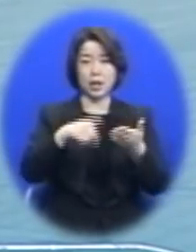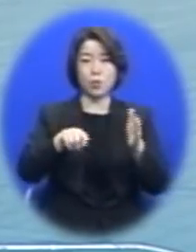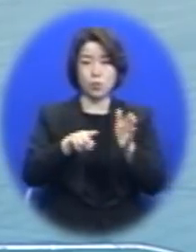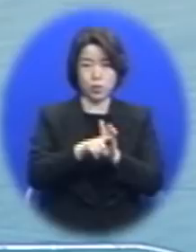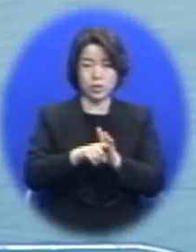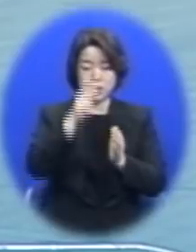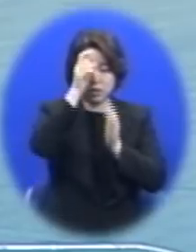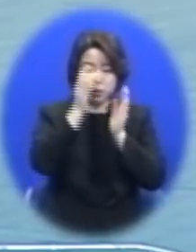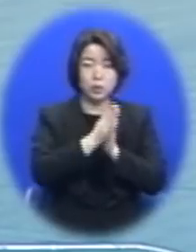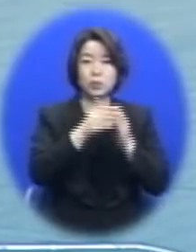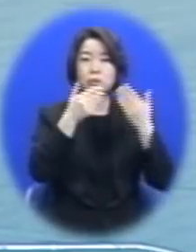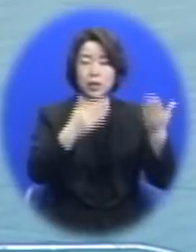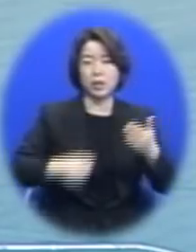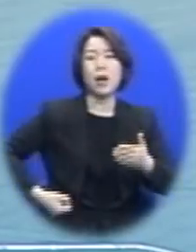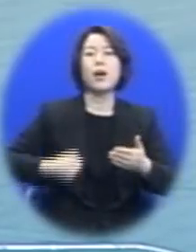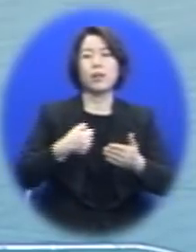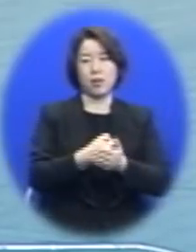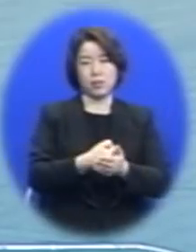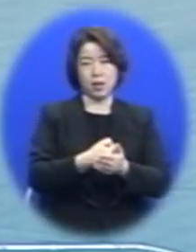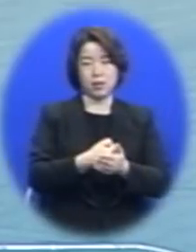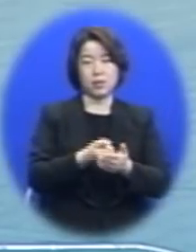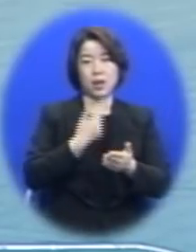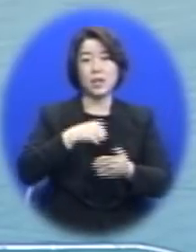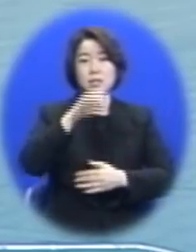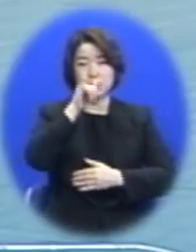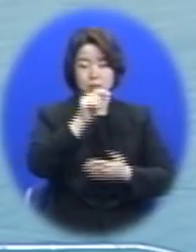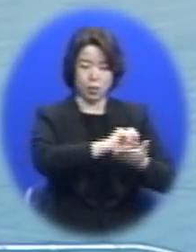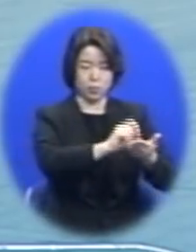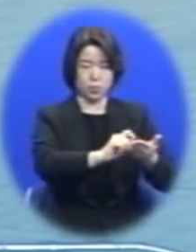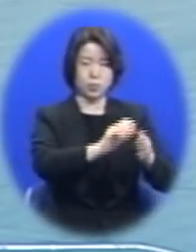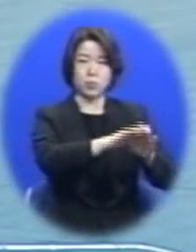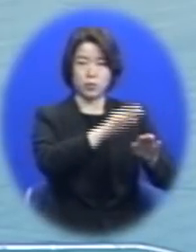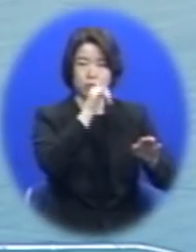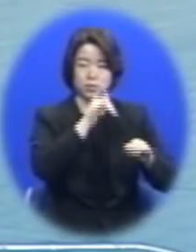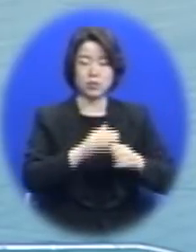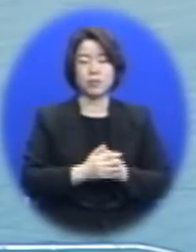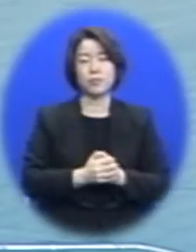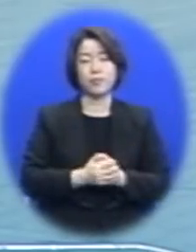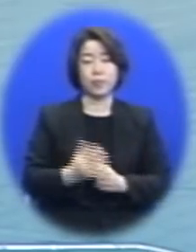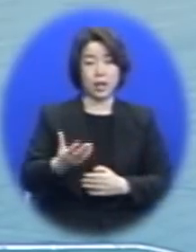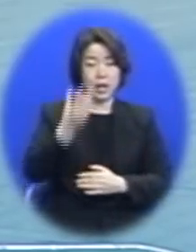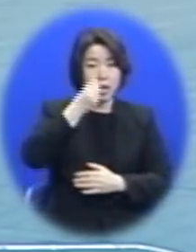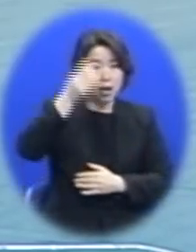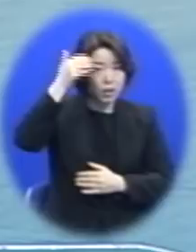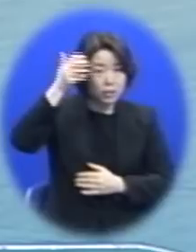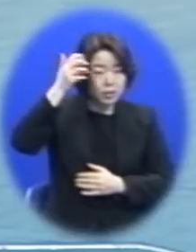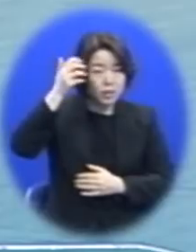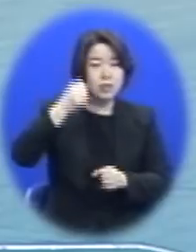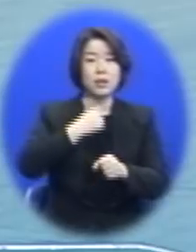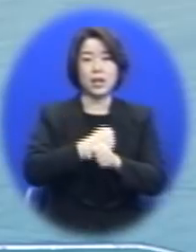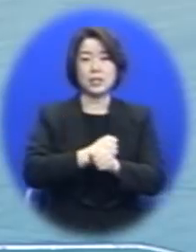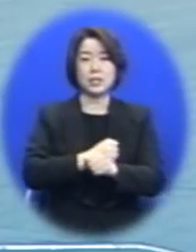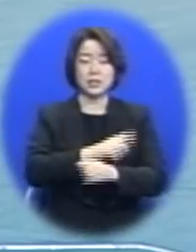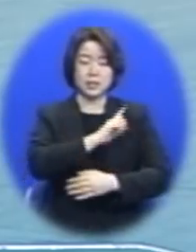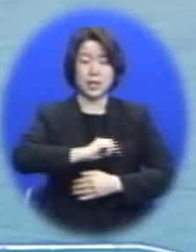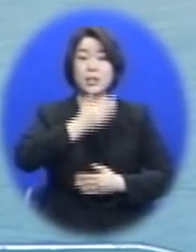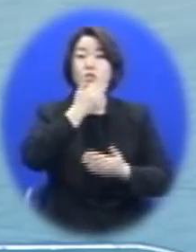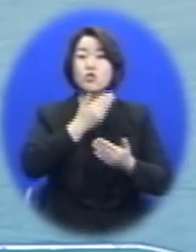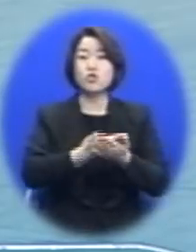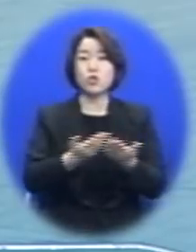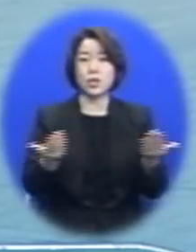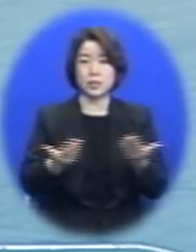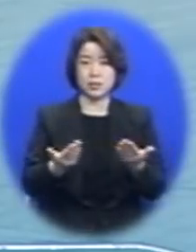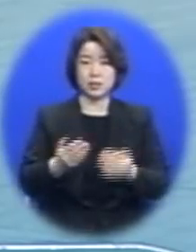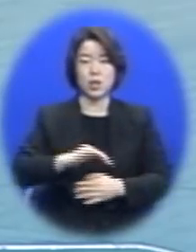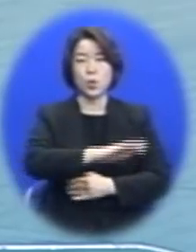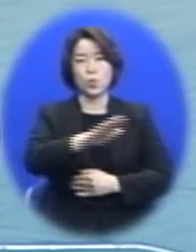했노라고 하는 그를 쓰셨어요 성령께서 하시는 가장 중요한 일이 우리가 진짜